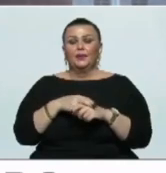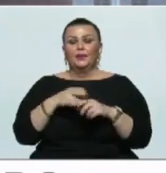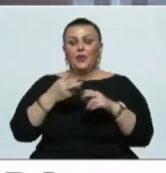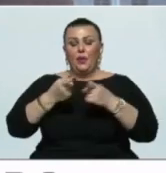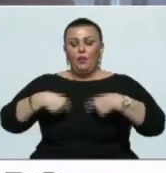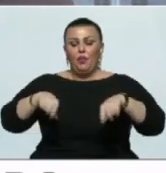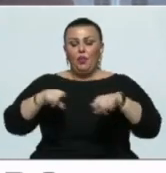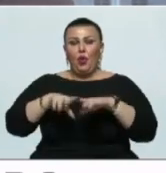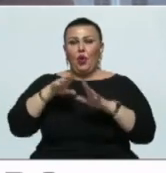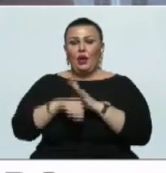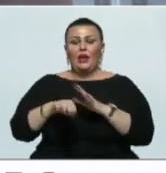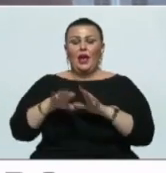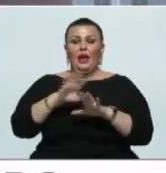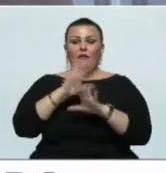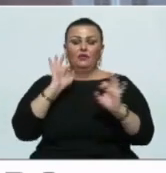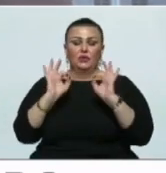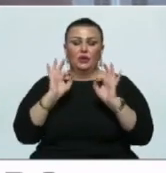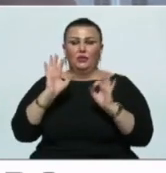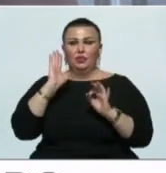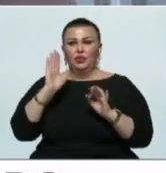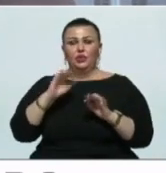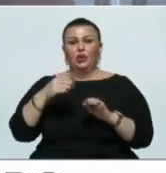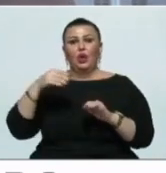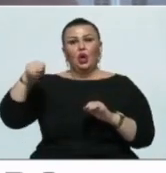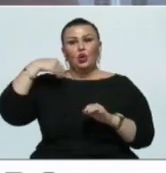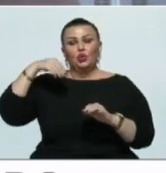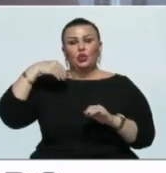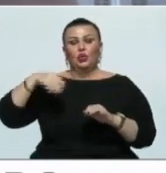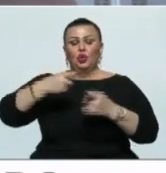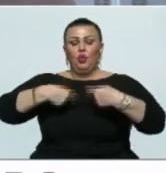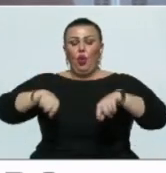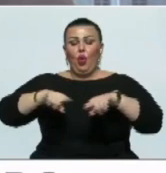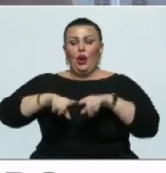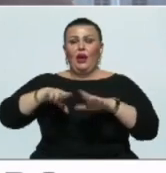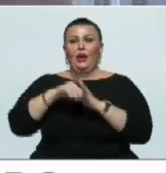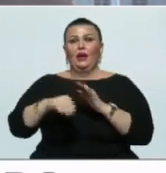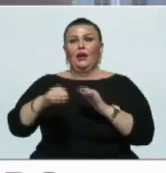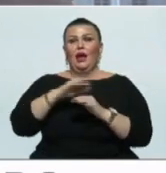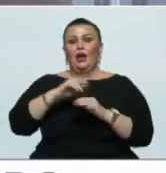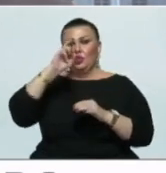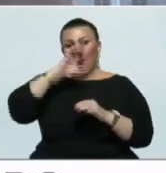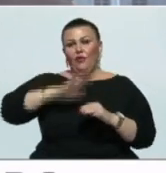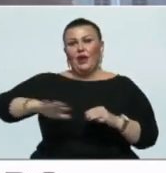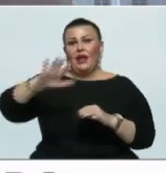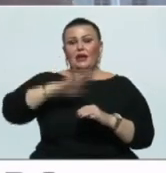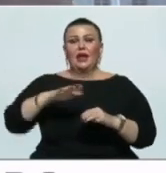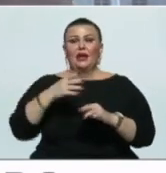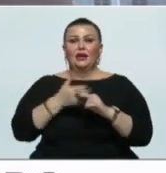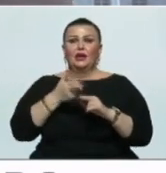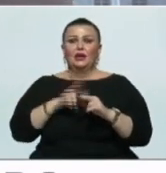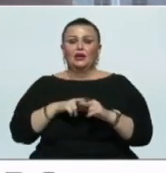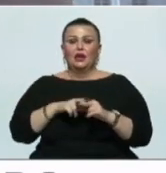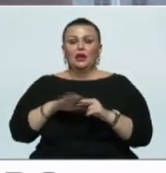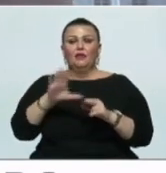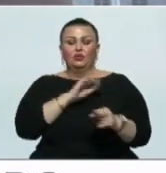bölgeye istikrarı getirecektir. Diğer Türk Cumhuriyetleri, bölge devletleri de kendine buna göre bir